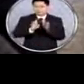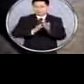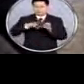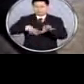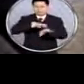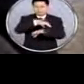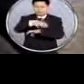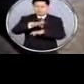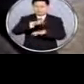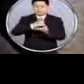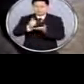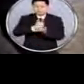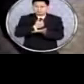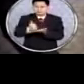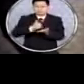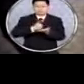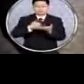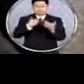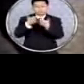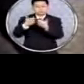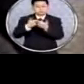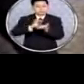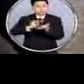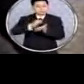废核料的成本其实是非常高的。我们国家现